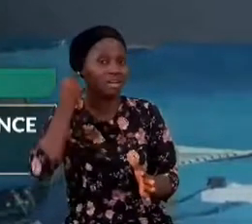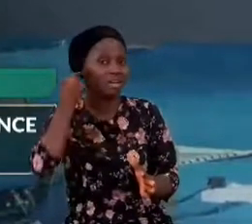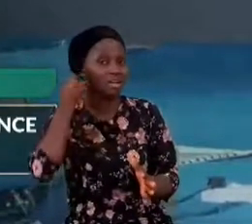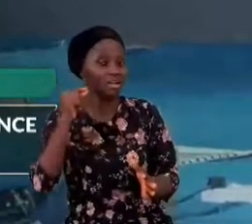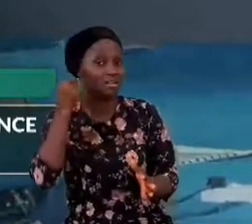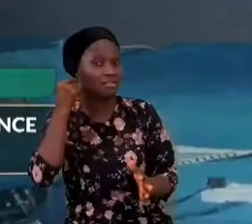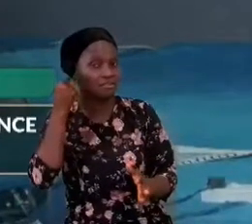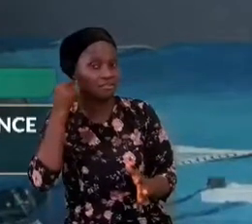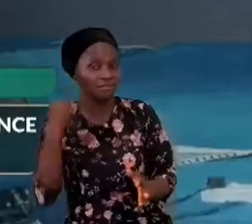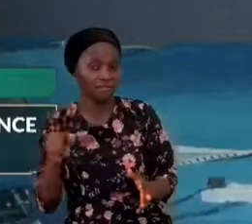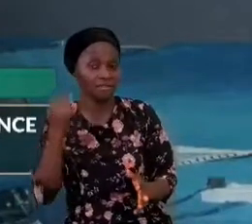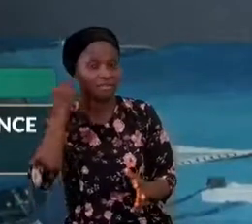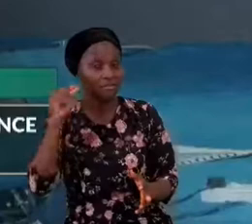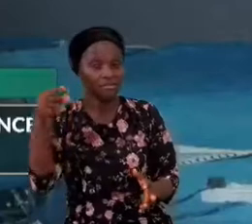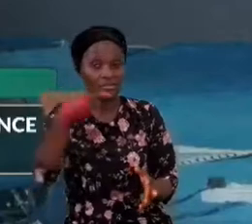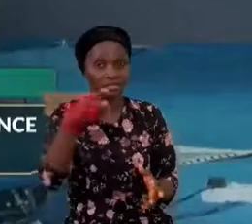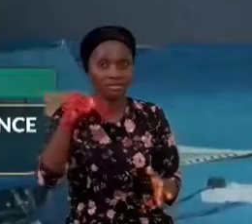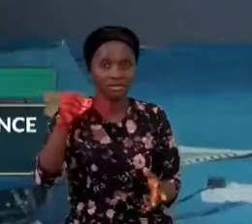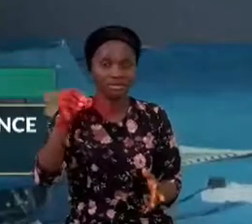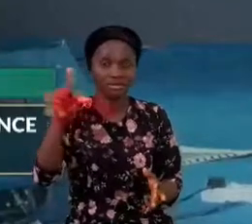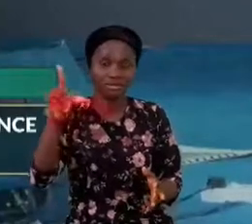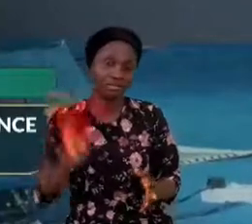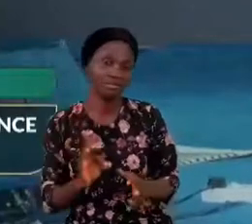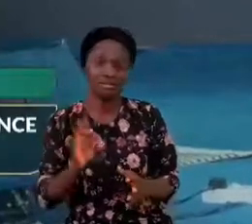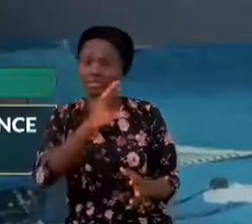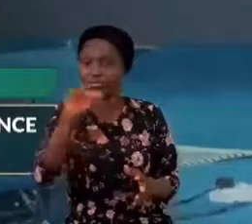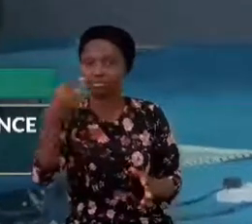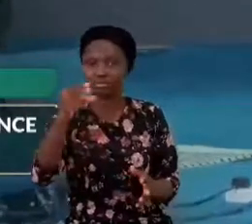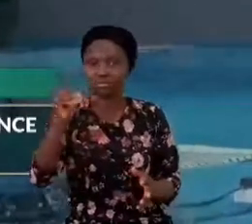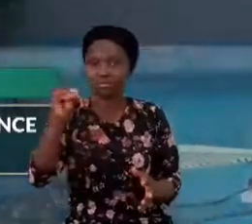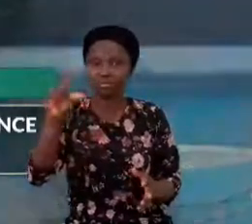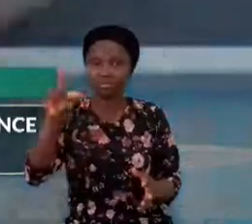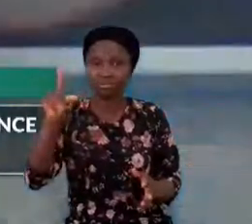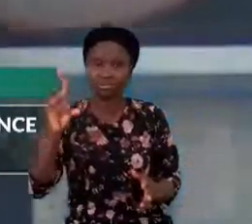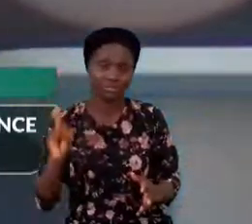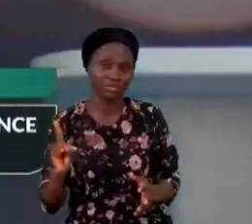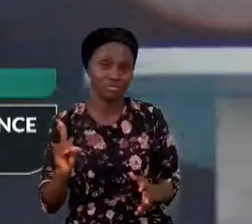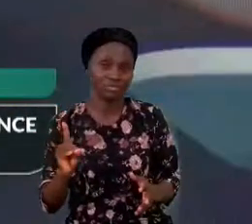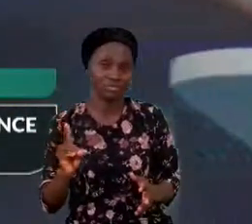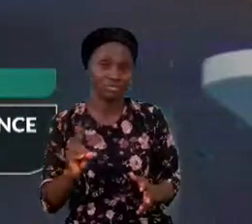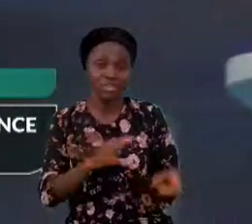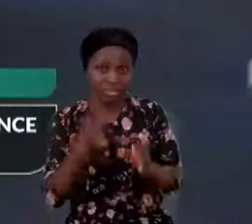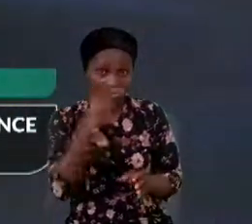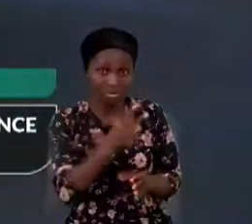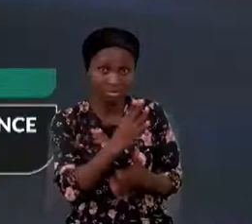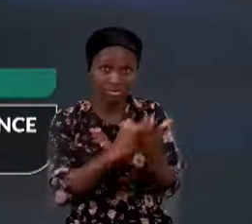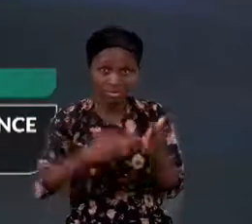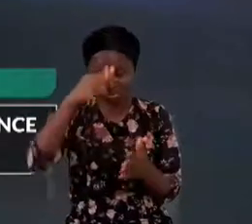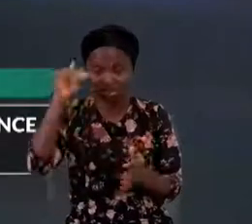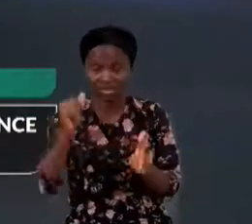courent après les marchandises, comment ils persévèrent. Je frappe à telle porte en tant qu'un